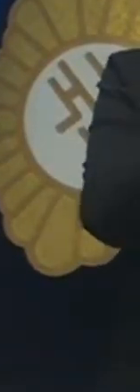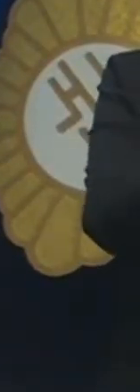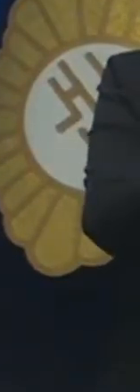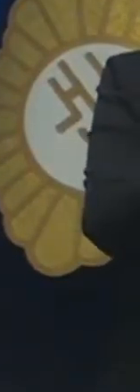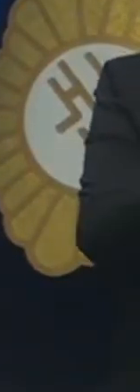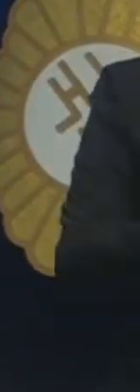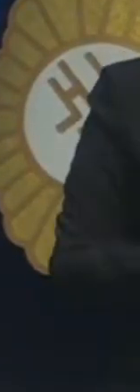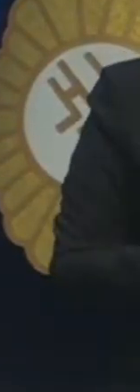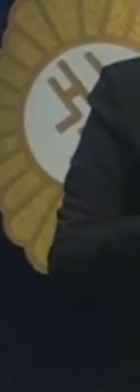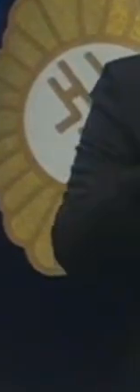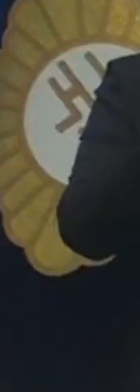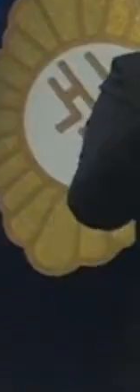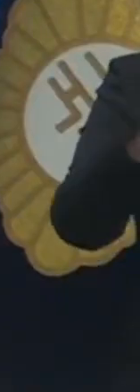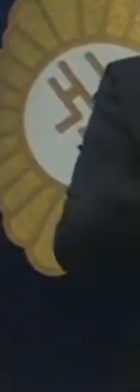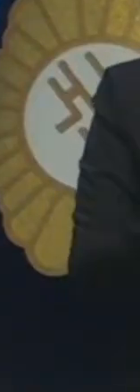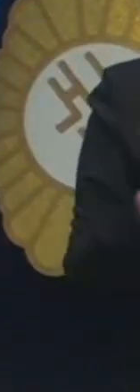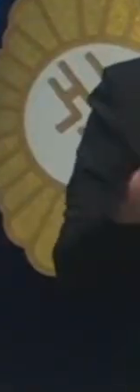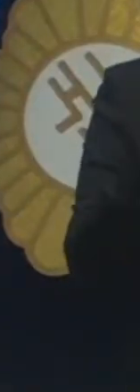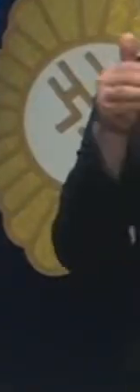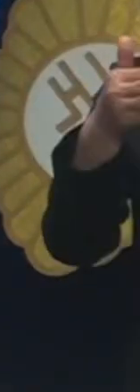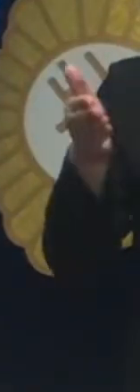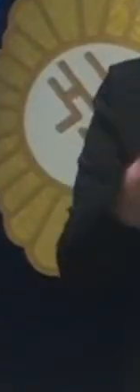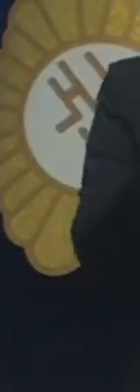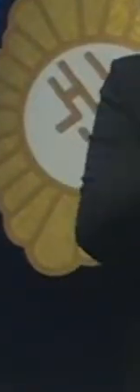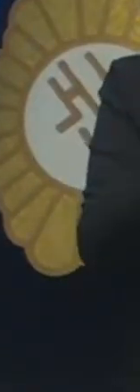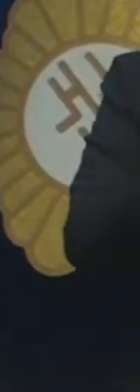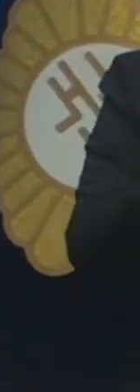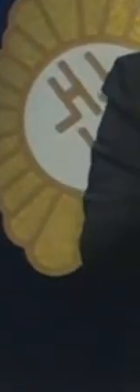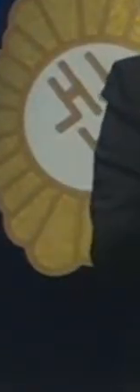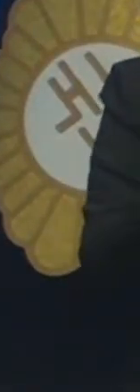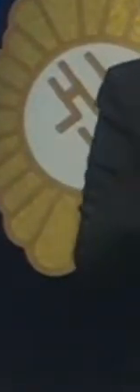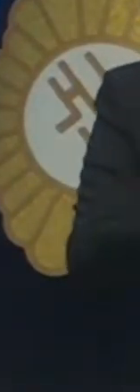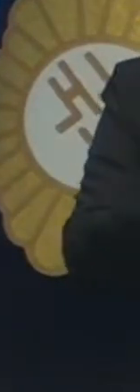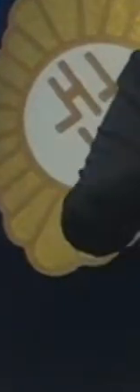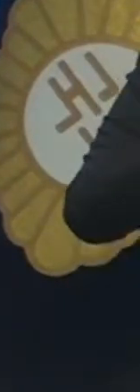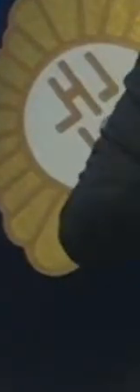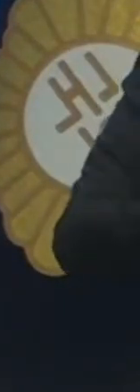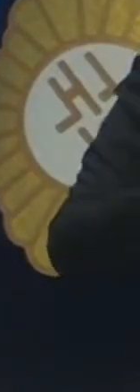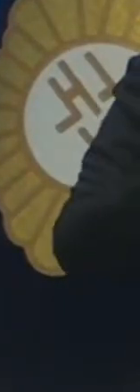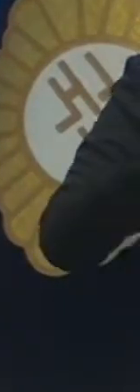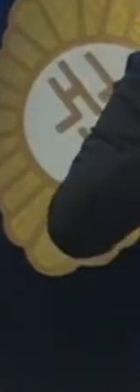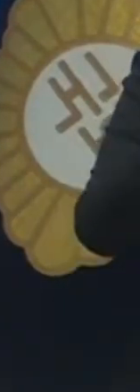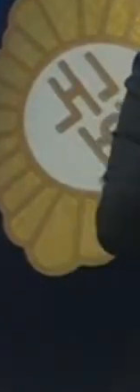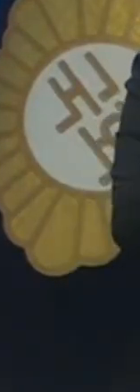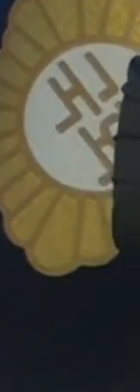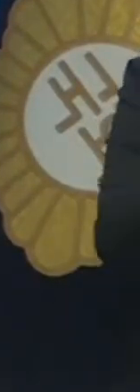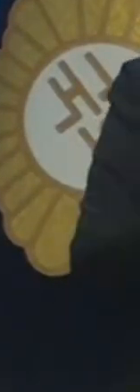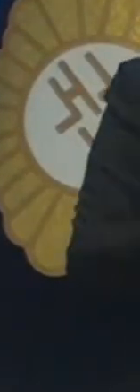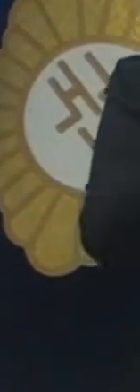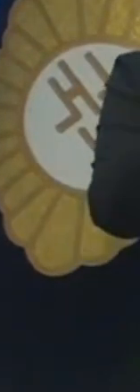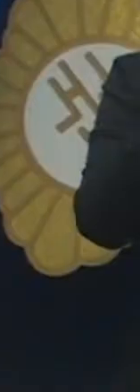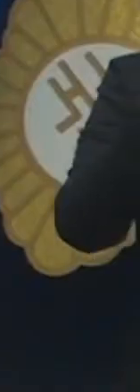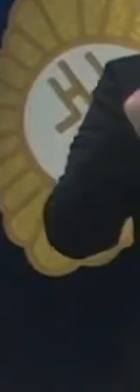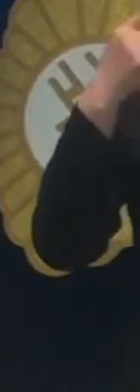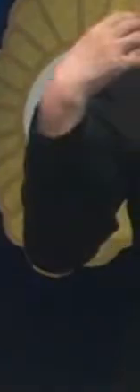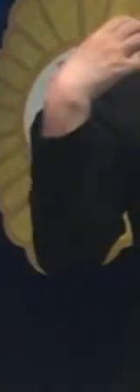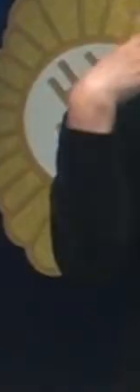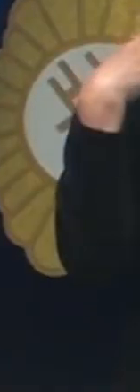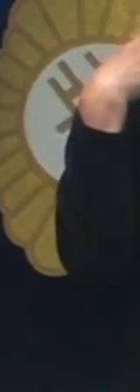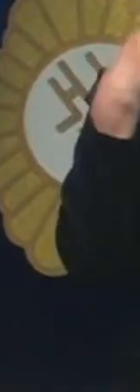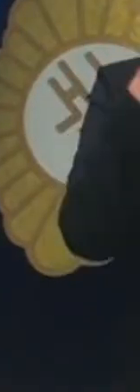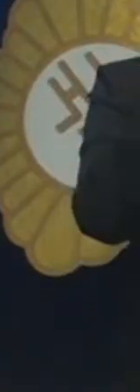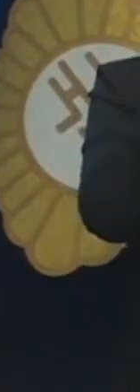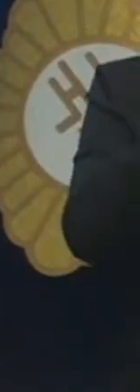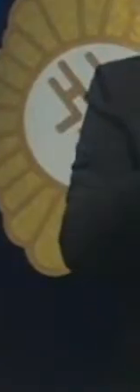것입니다. 앞으로도 진보당은 문제 해결을 위해 적극적으로 함께해 나가겠습니다. MBK가 책임을 지고